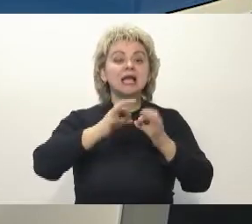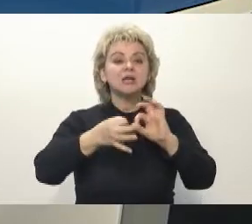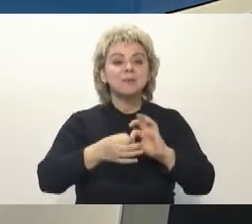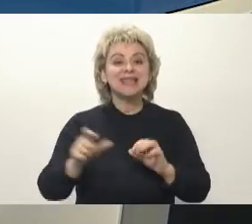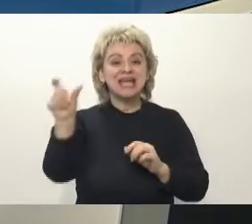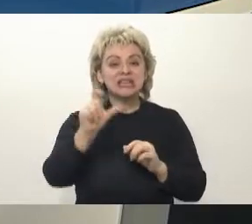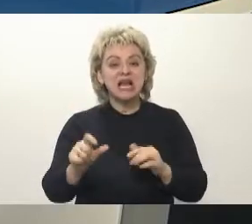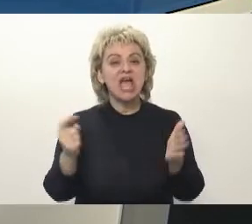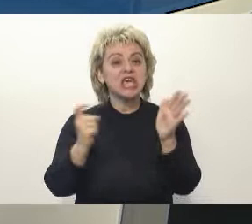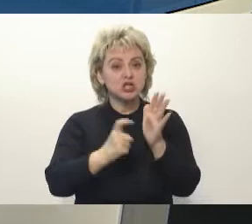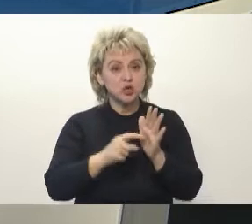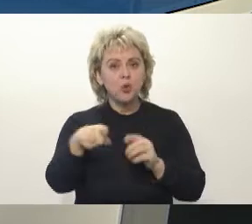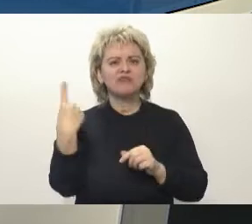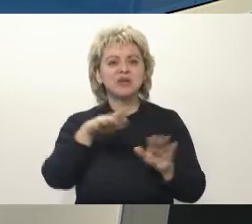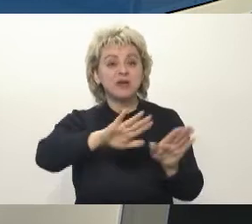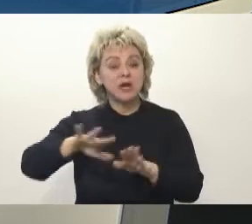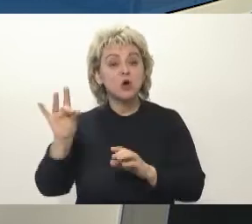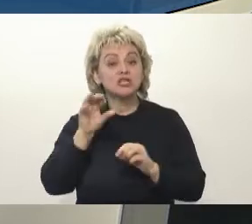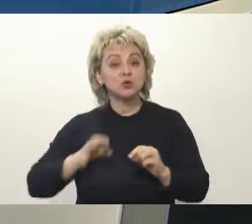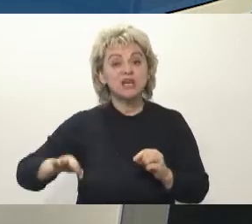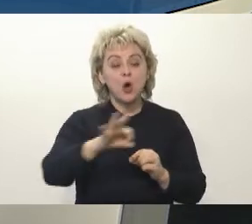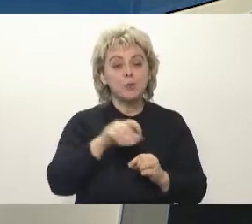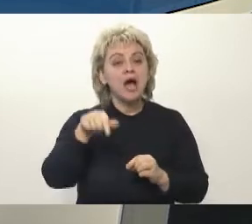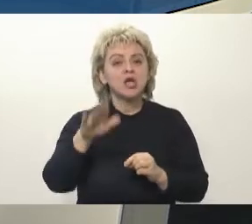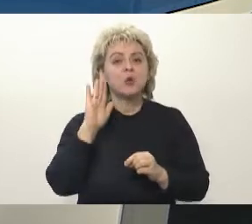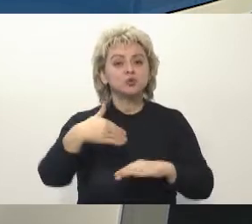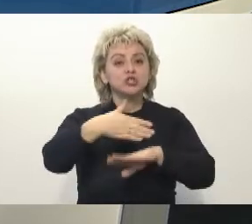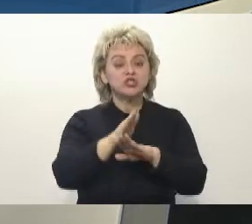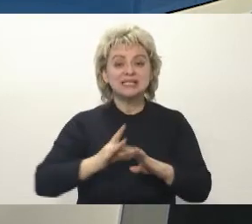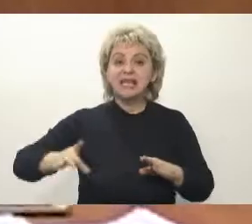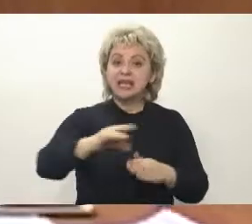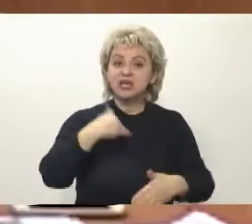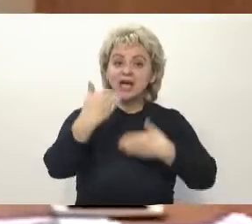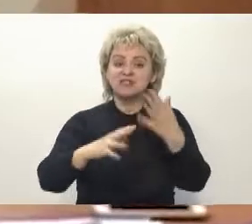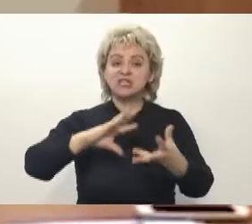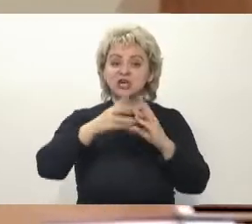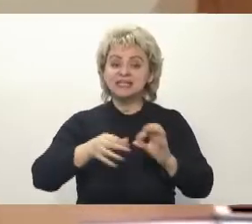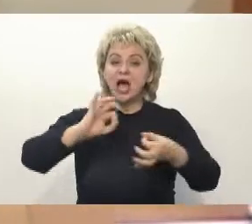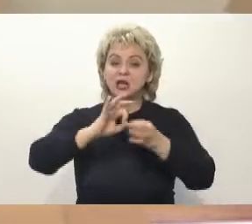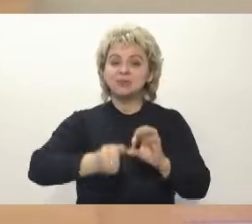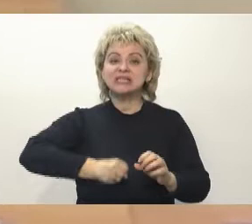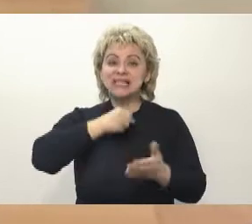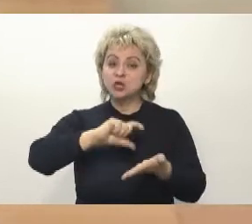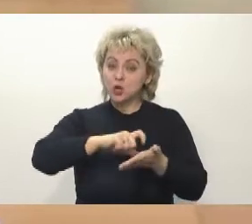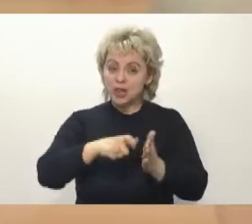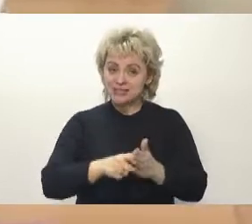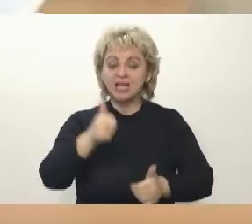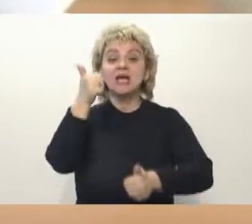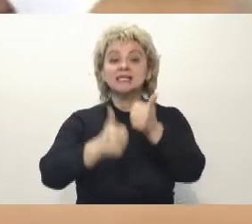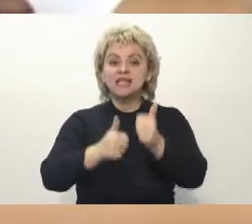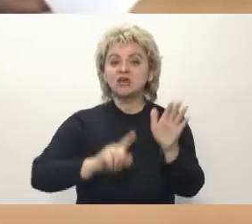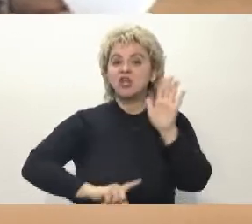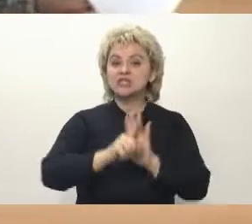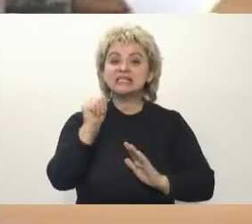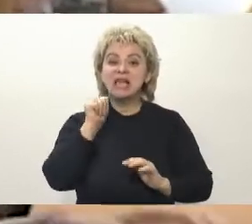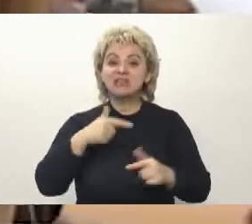Олимпиада по итальянскому языку впервые пройдет в Ростовской области. Она станет частью регионального этапа Всероссийской олимпиады старшеклассников.